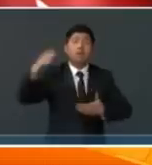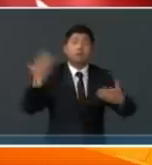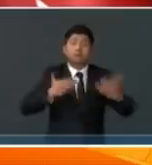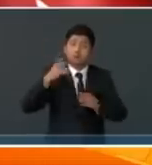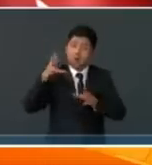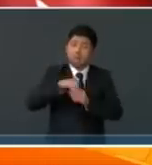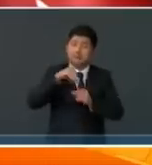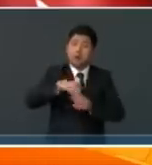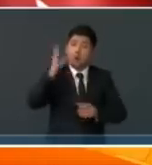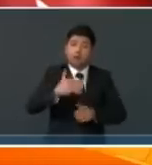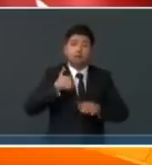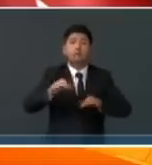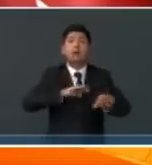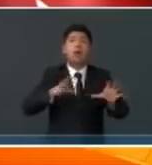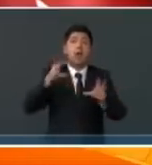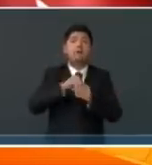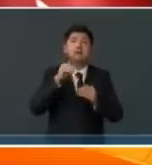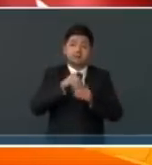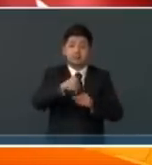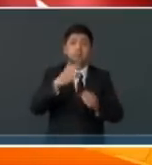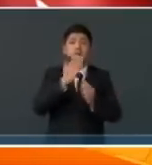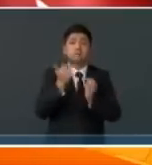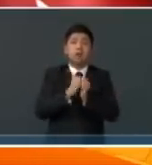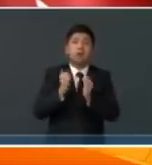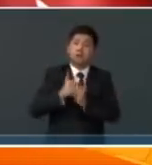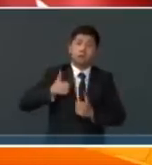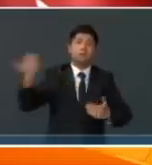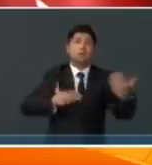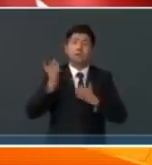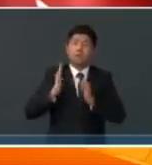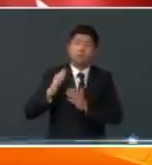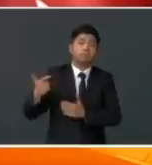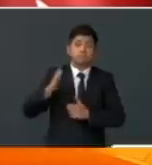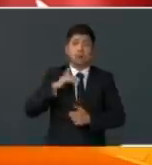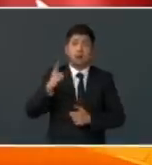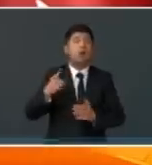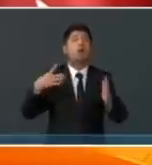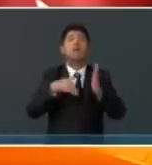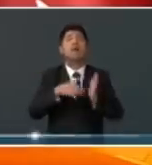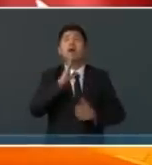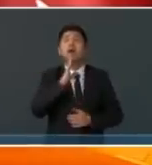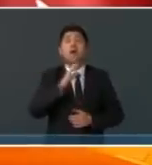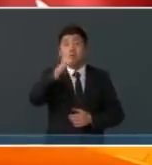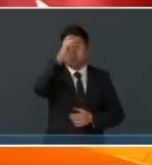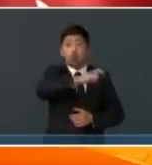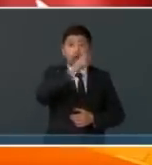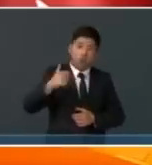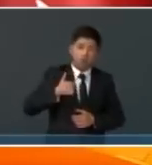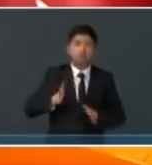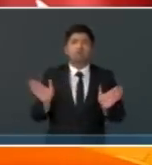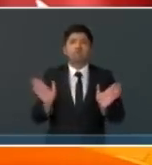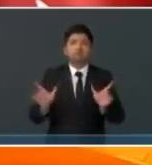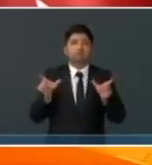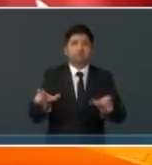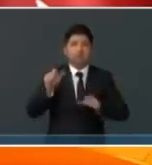her saldırı aynı stratejinin bir parçasıydı amaç Türkiye'nin önünü